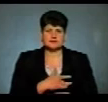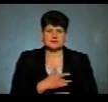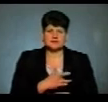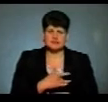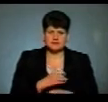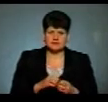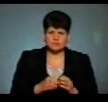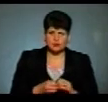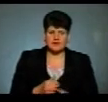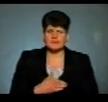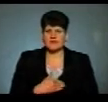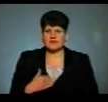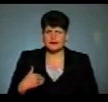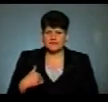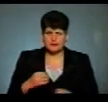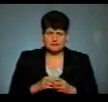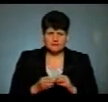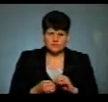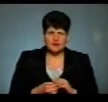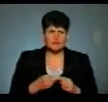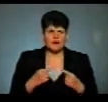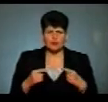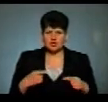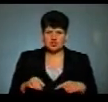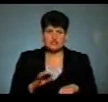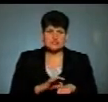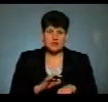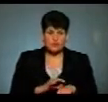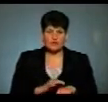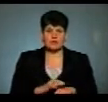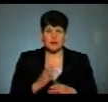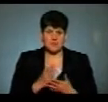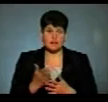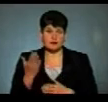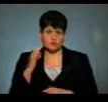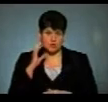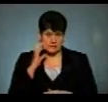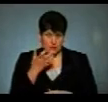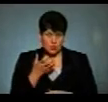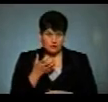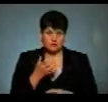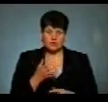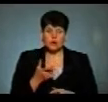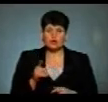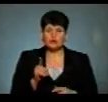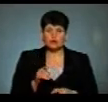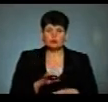серцево-легеневі патології, чи інші захворювання людина мала серйозні, то